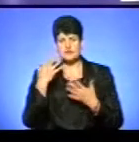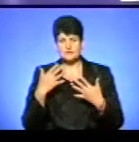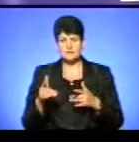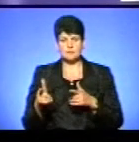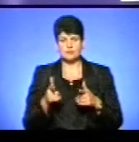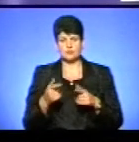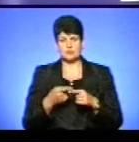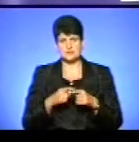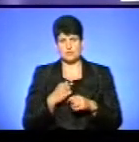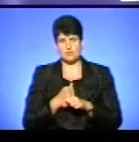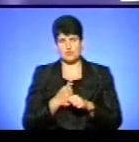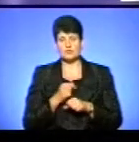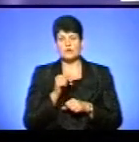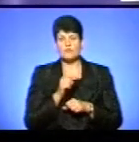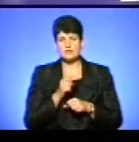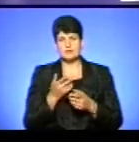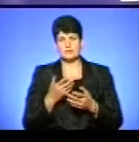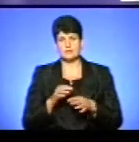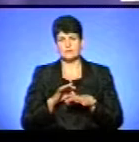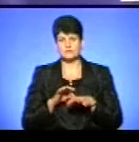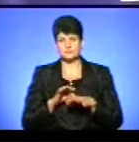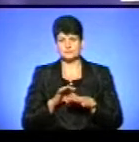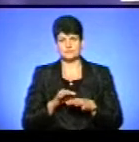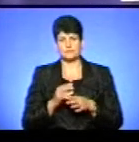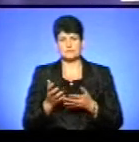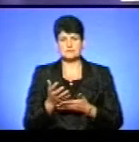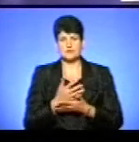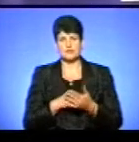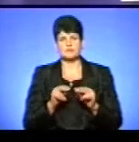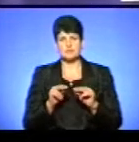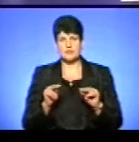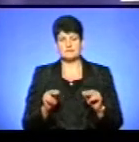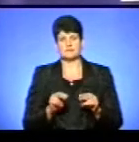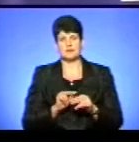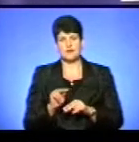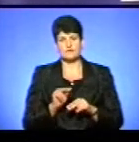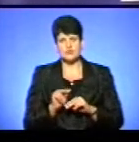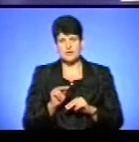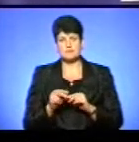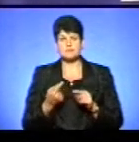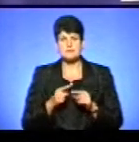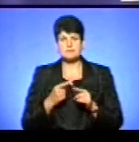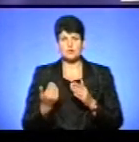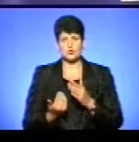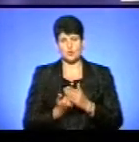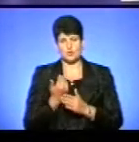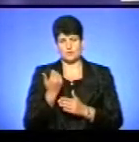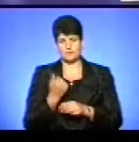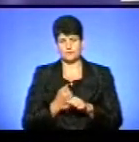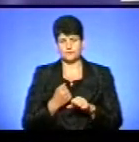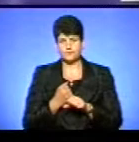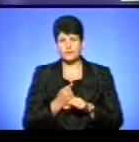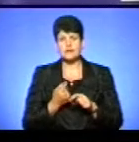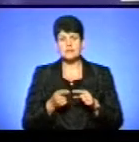для цієї роботи, вони якраз і здійснюють. Ми збираємо вчителів, навчаємо їх оцим новим методом, оцим